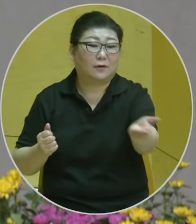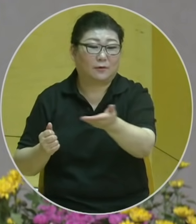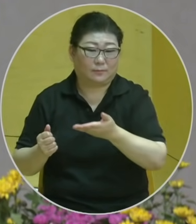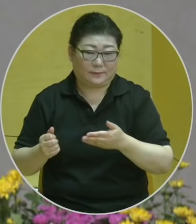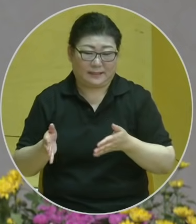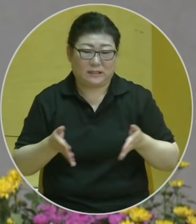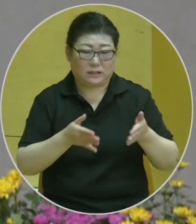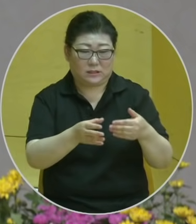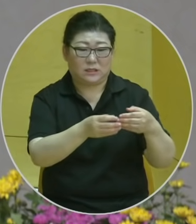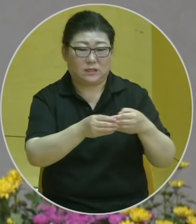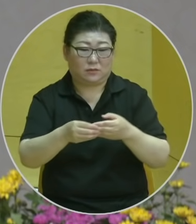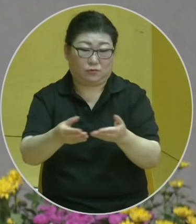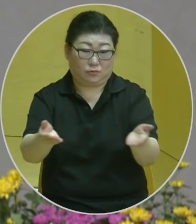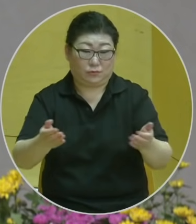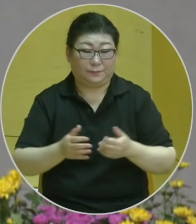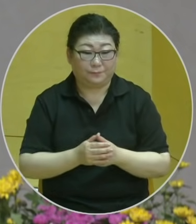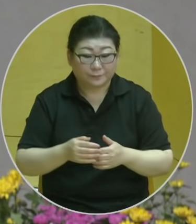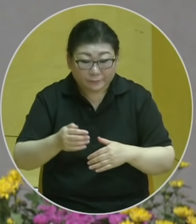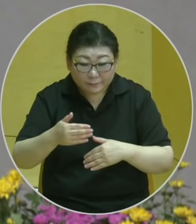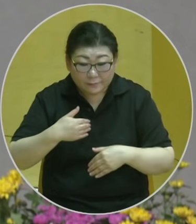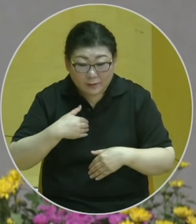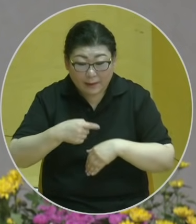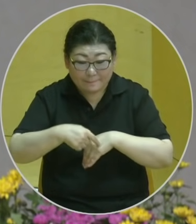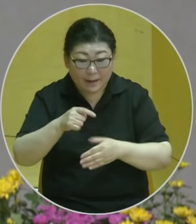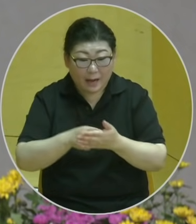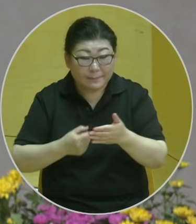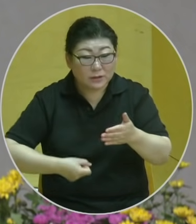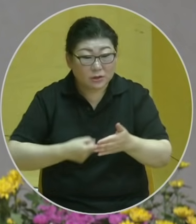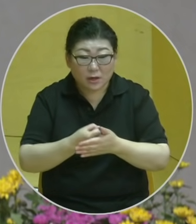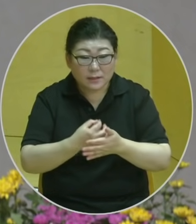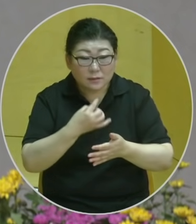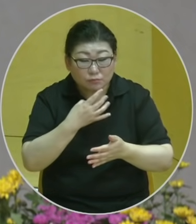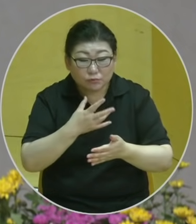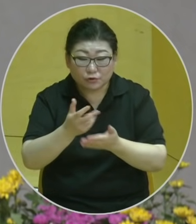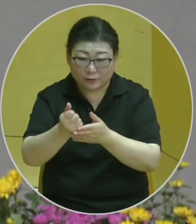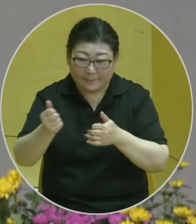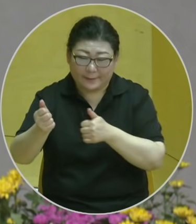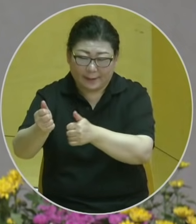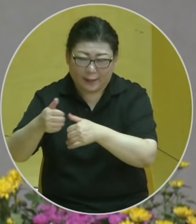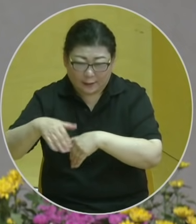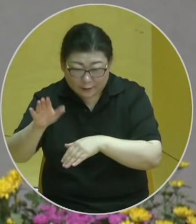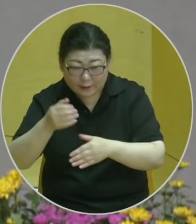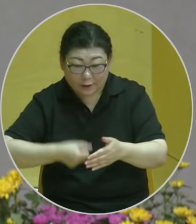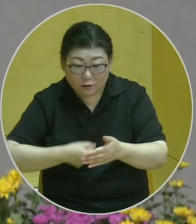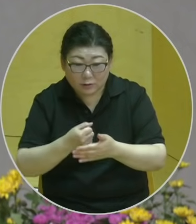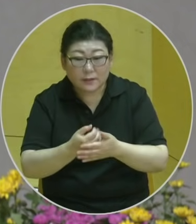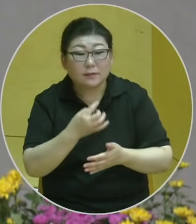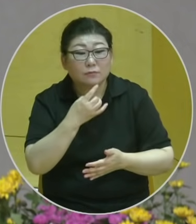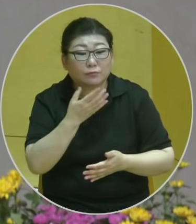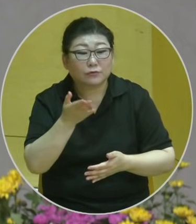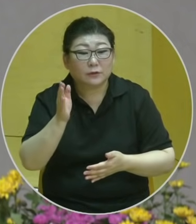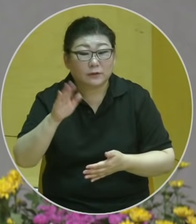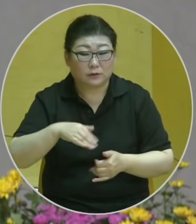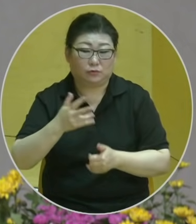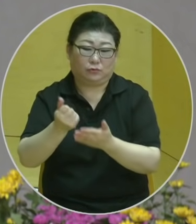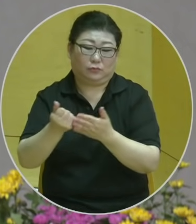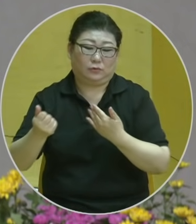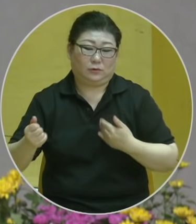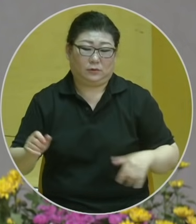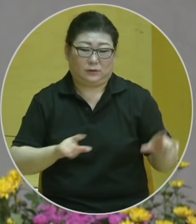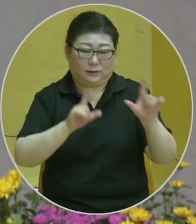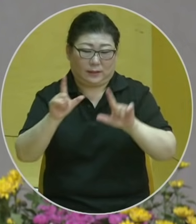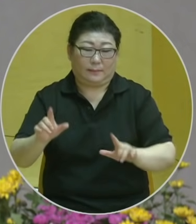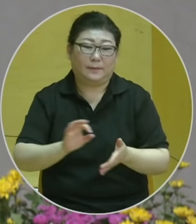겁니다. 내가 마음을 정했을 뿐인데, 주를 따라간다고 정했을 뿐인데, 주님은 내 삶을 사용하셔서